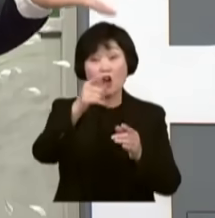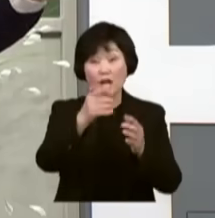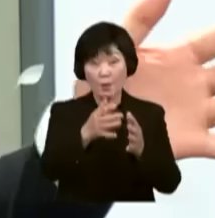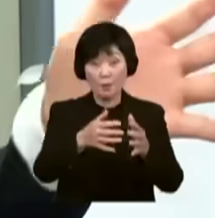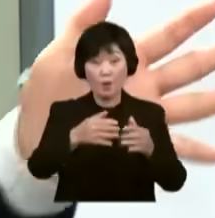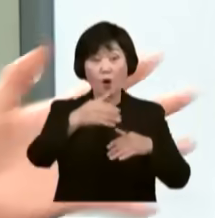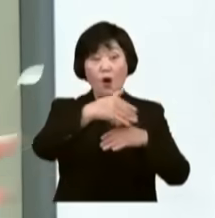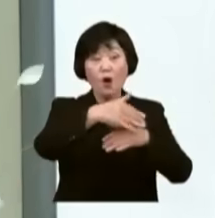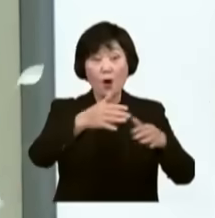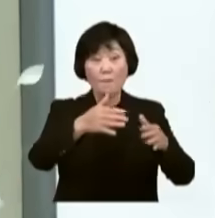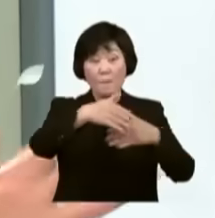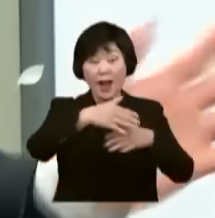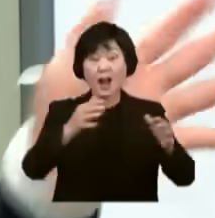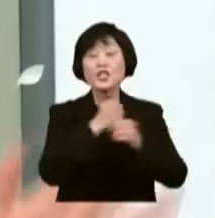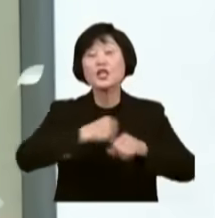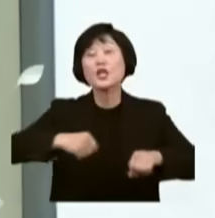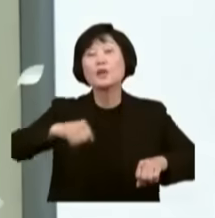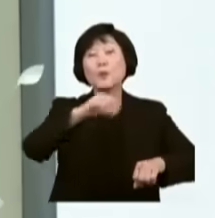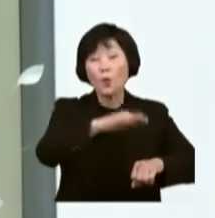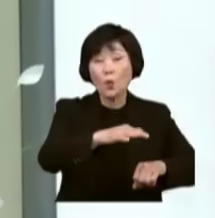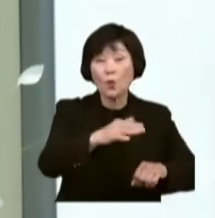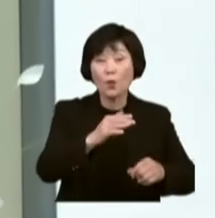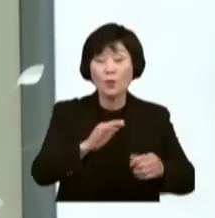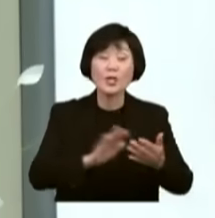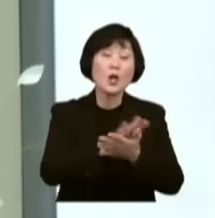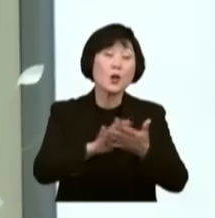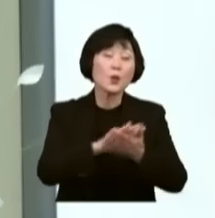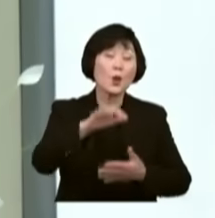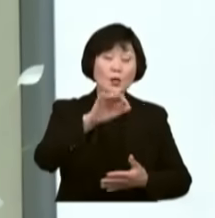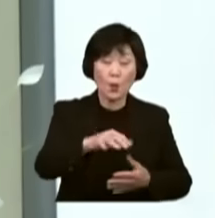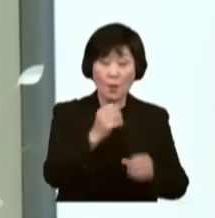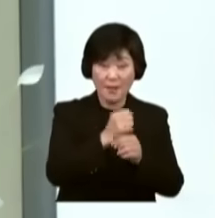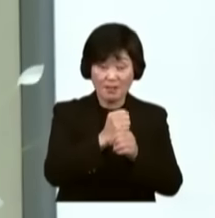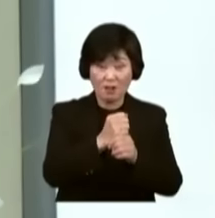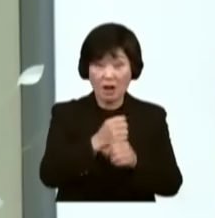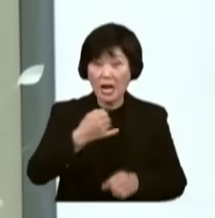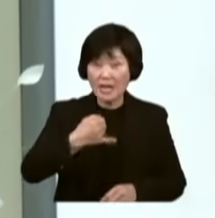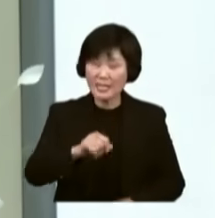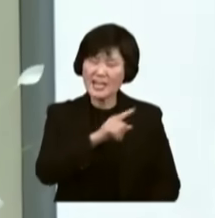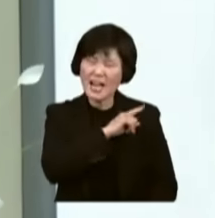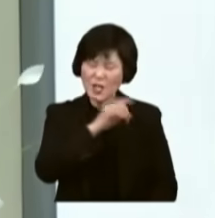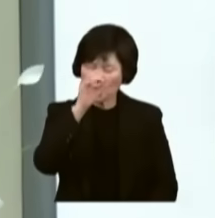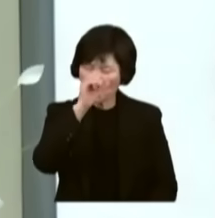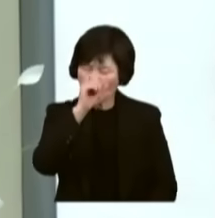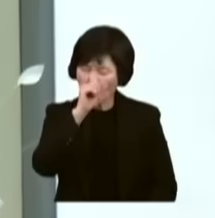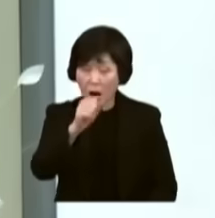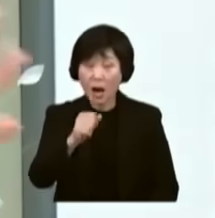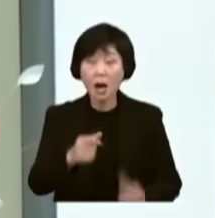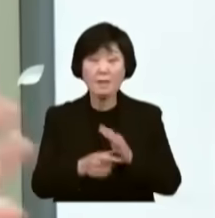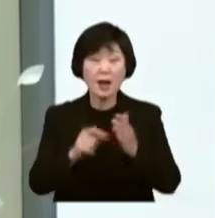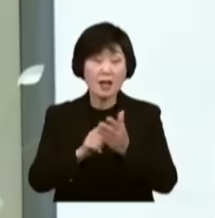데 있어. 거기를 놀이터처럼 다 만들어 놓고 아무튼 집이 수민이가 제일 좋아할 만하게